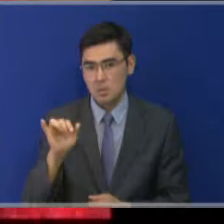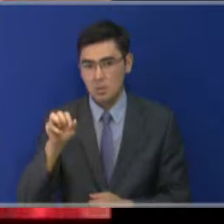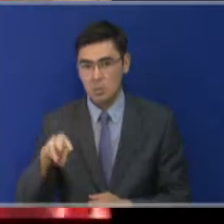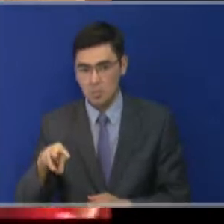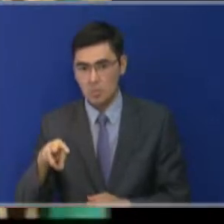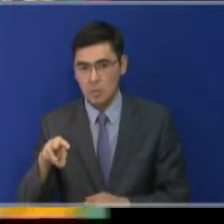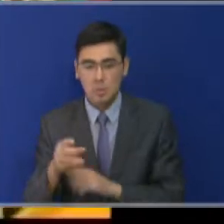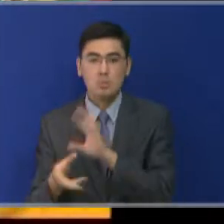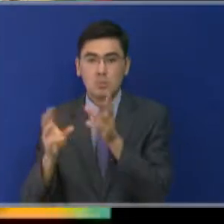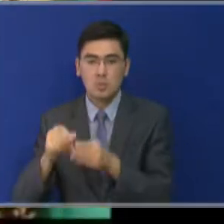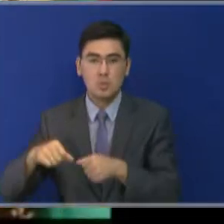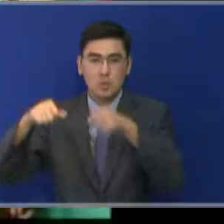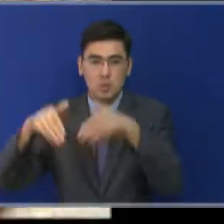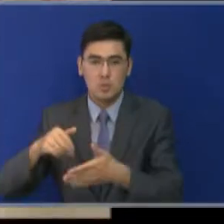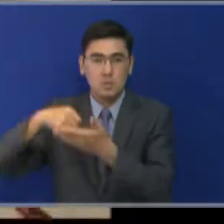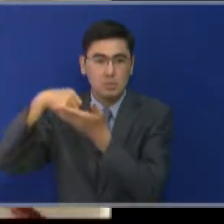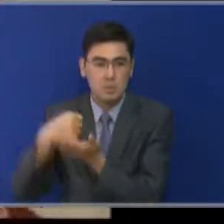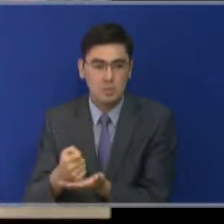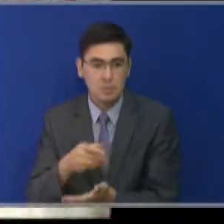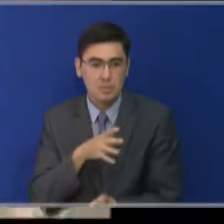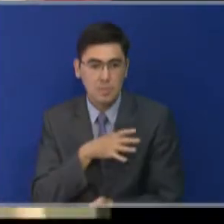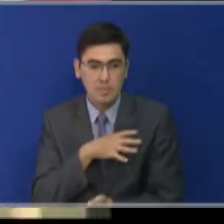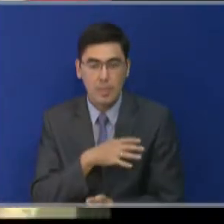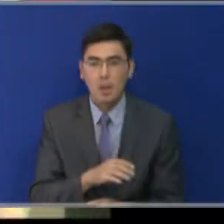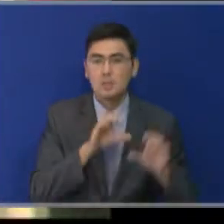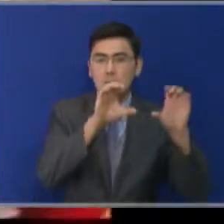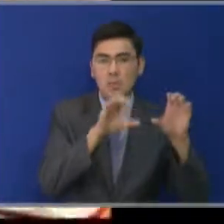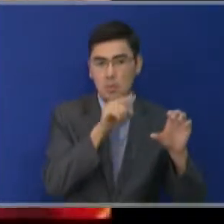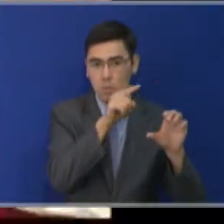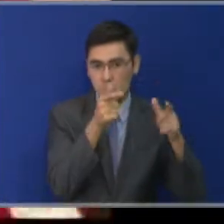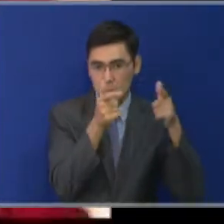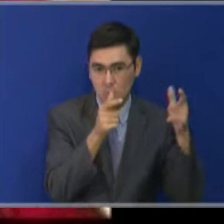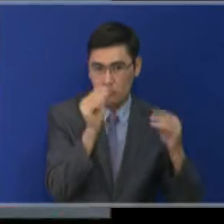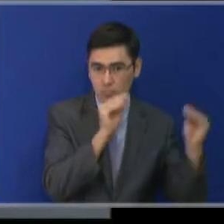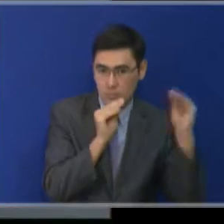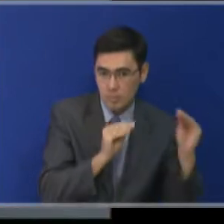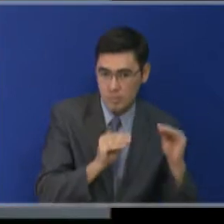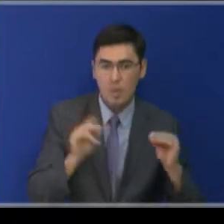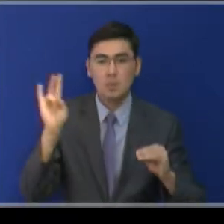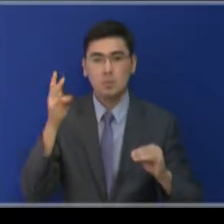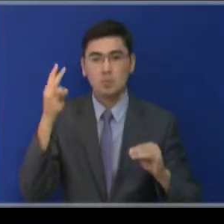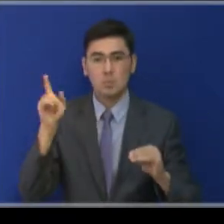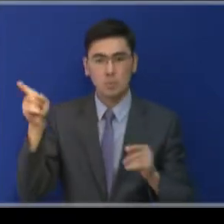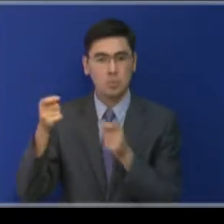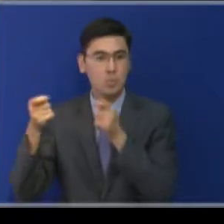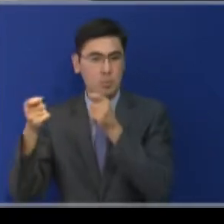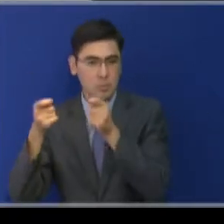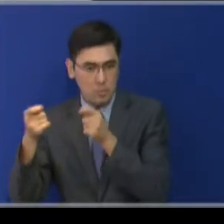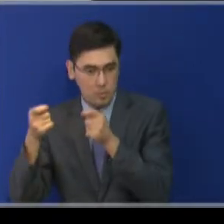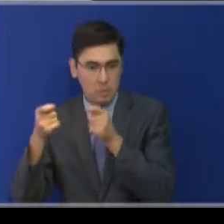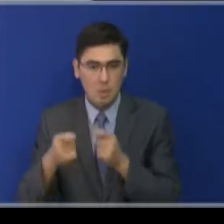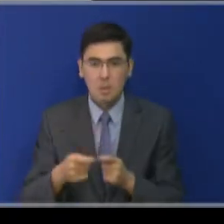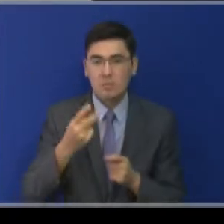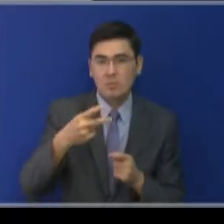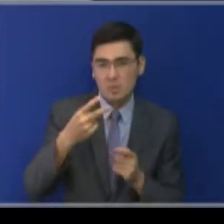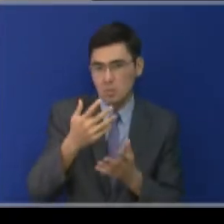мемлекеттік мереке болып бекітілді. Конституция жобасын әзірлеу барысында елбасы Нұрсұлтан Назарбаевтың жетекшілігімен білікті сарапшылар әлемнің